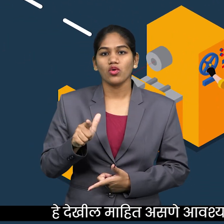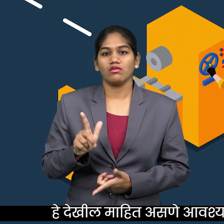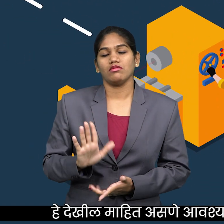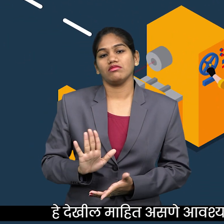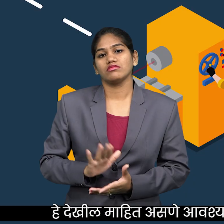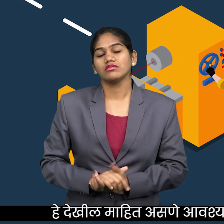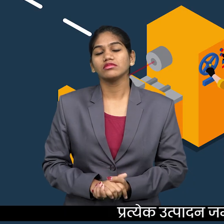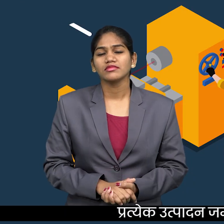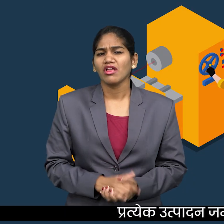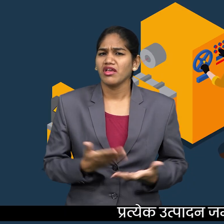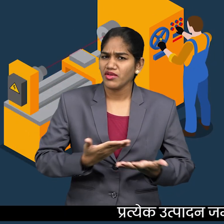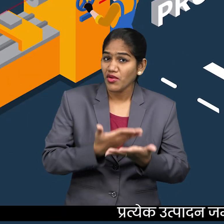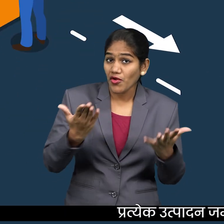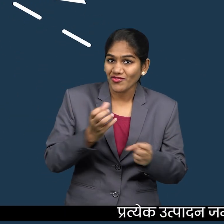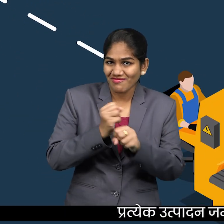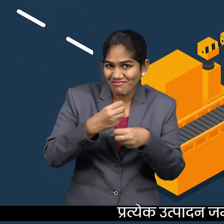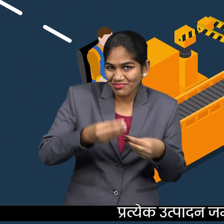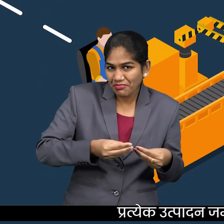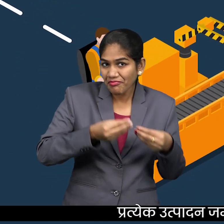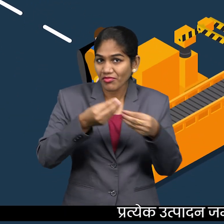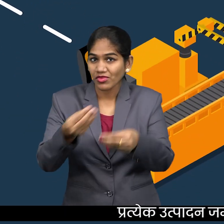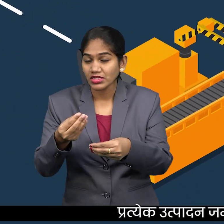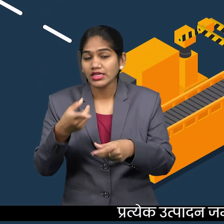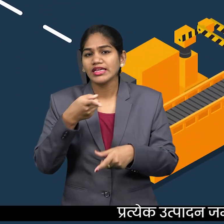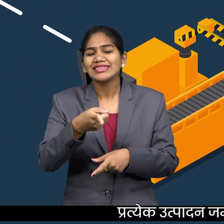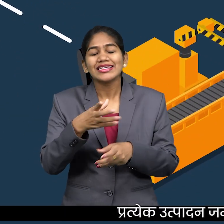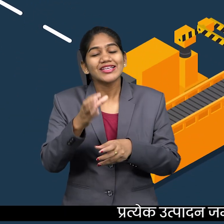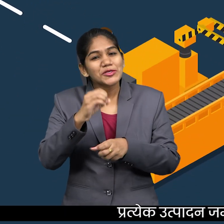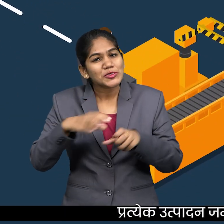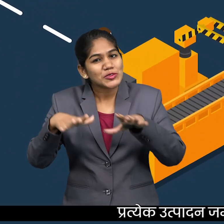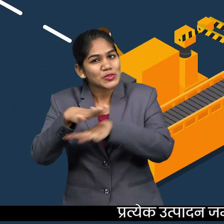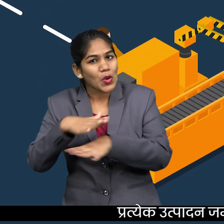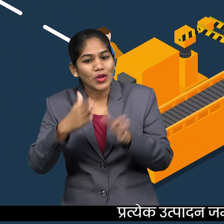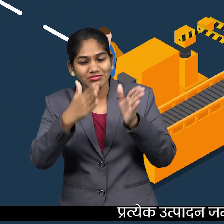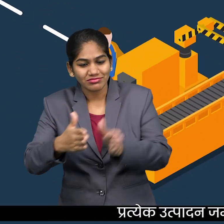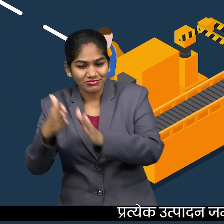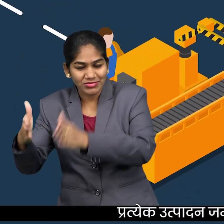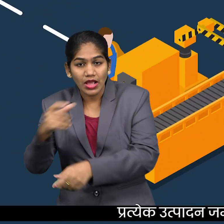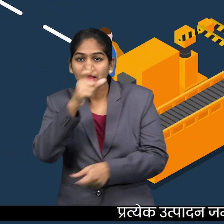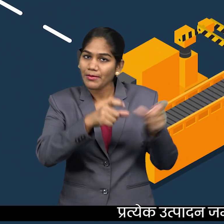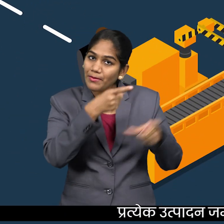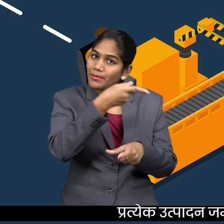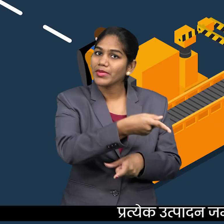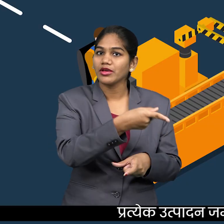शकते. प्रत्येक उत्पादन जमीन, श्रम आणि भौतिक भांडवल